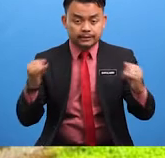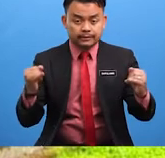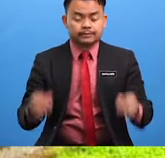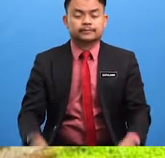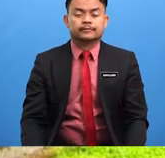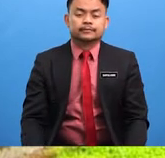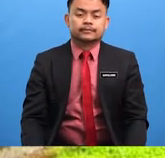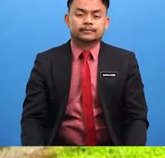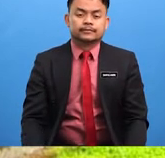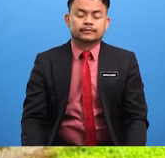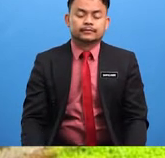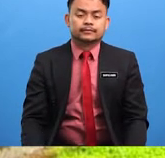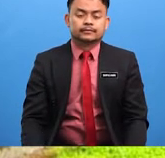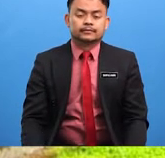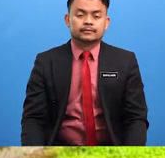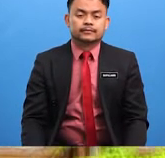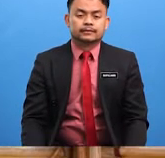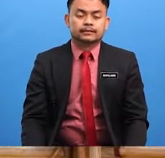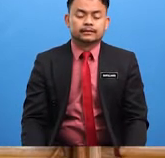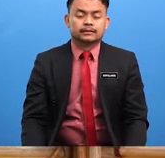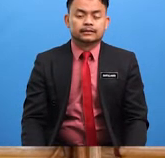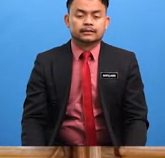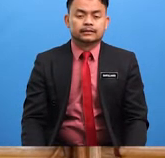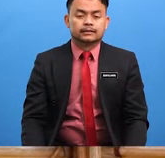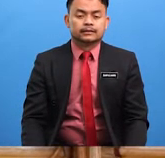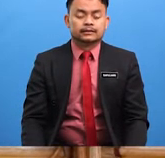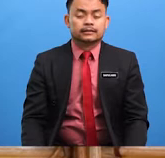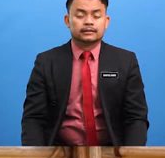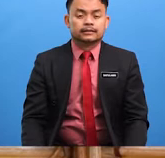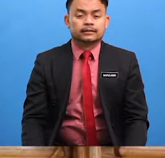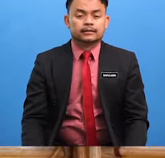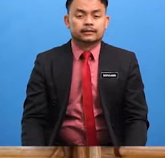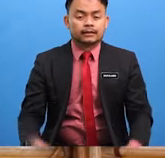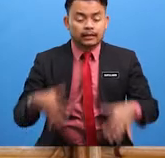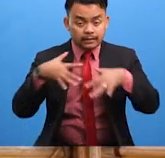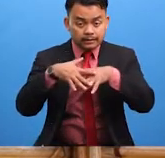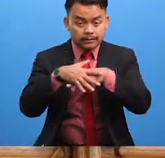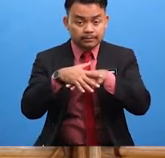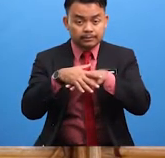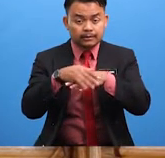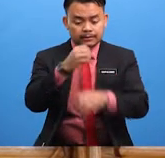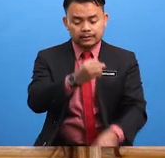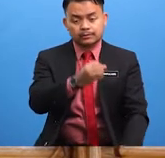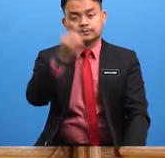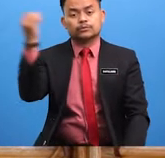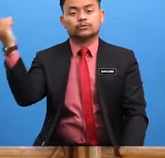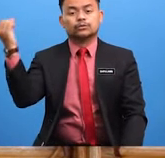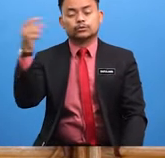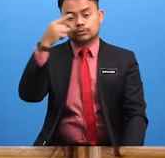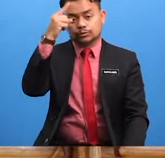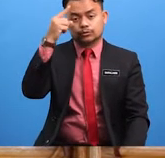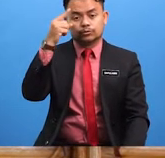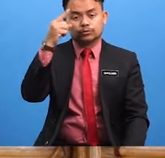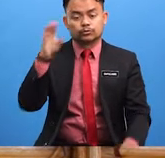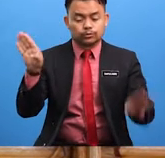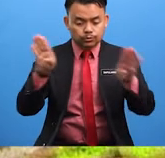kepada anyaman yang diperbuat daripada buluh dan digunakan sebagai dinding atau penyekat ruang